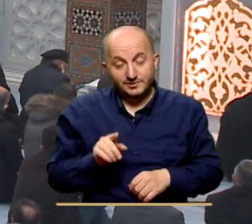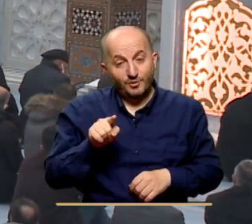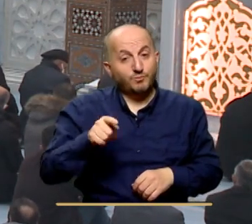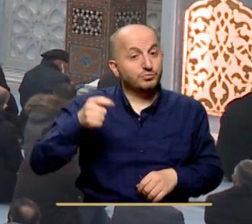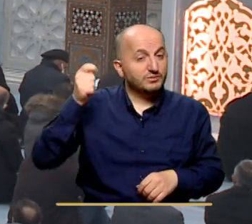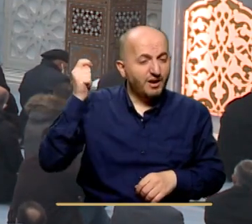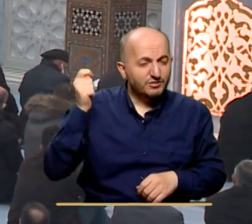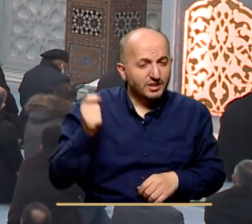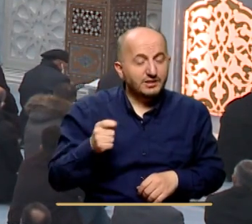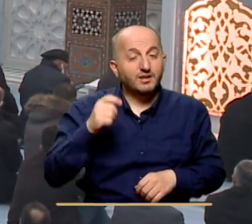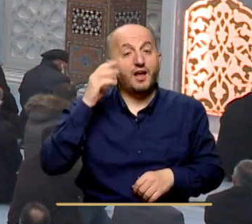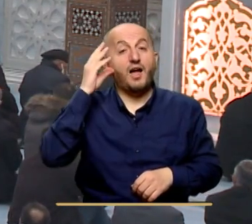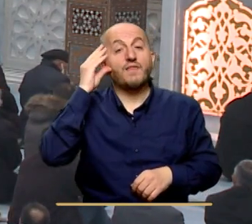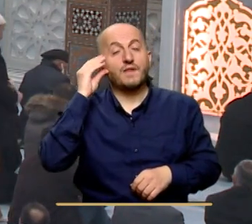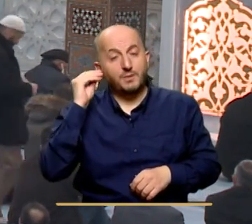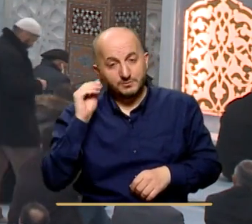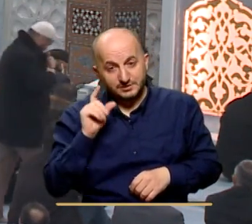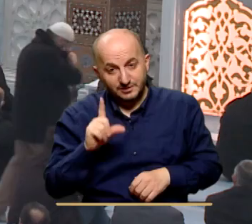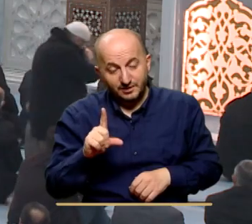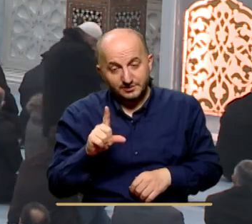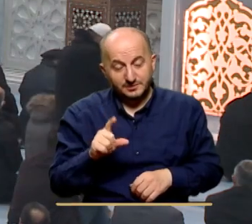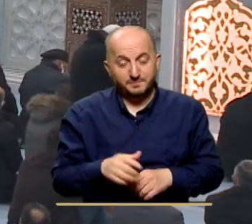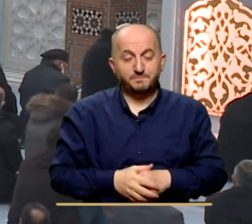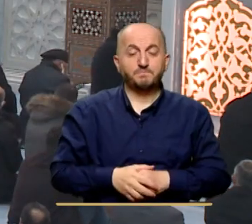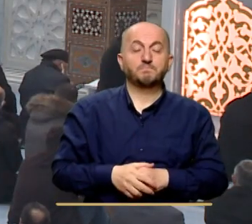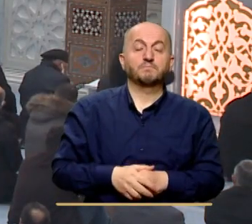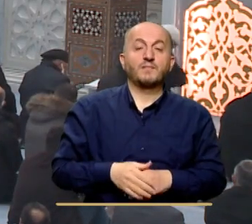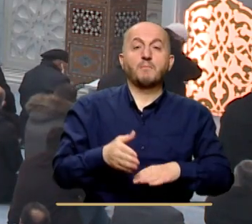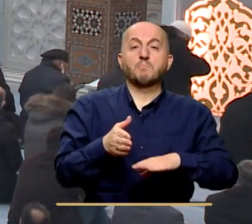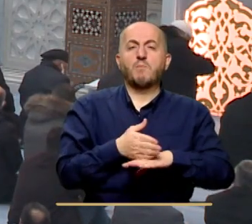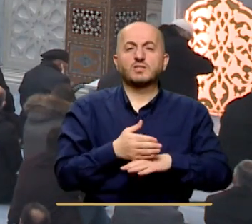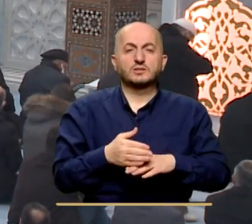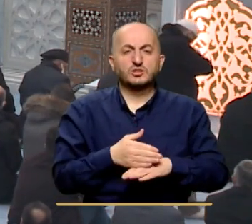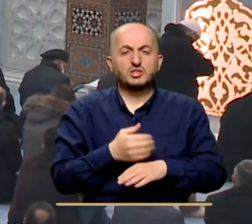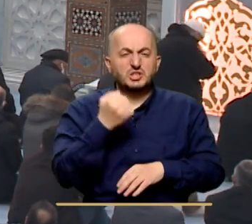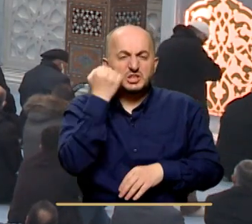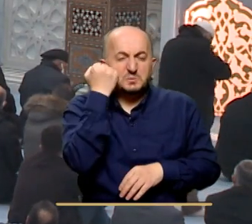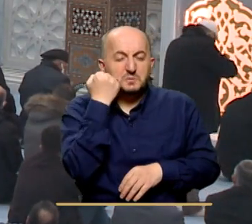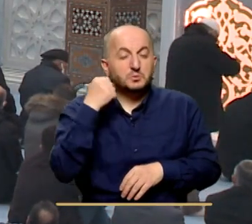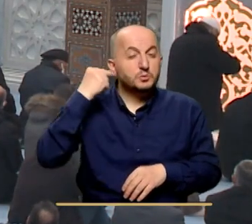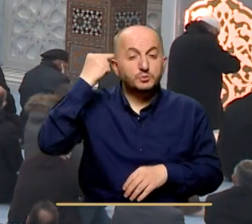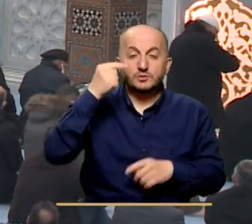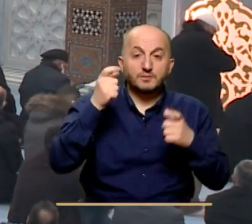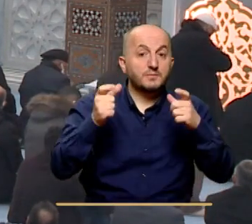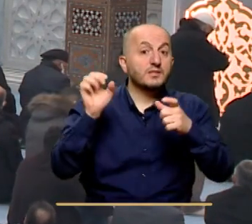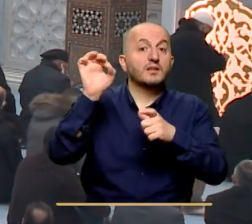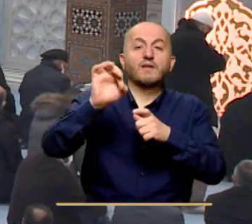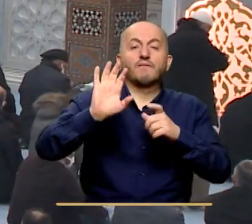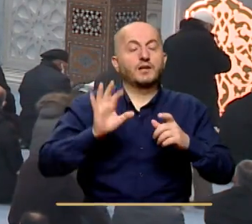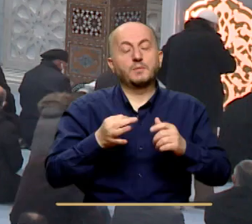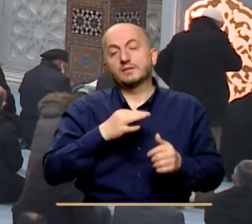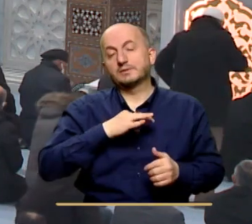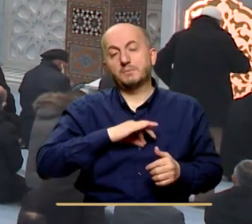hakikatleri idrak etmemiz lazım. Materyalist, maddeci, egoist düşüncelerle bir yere varamayız.